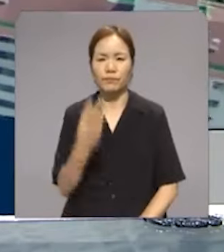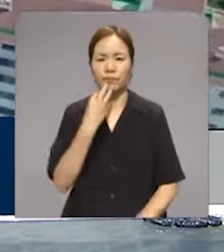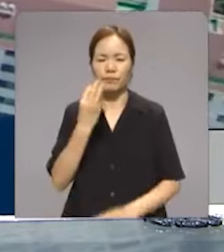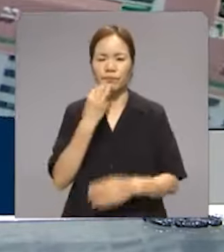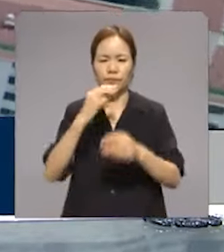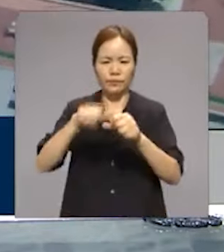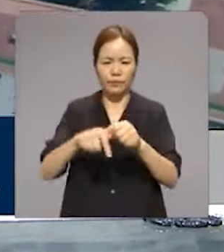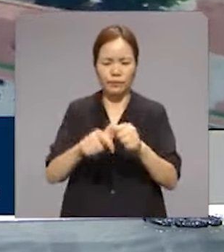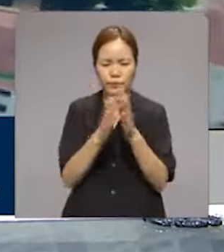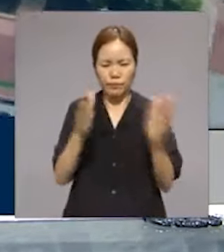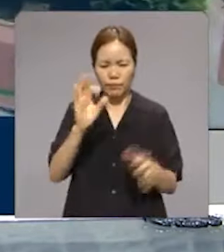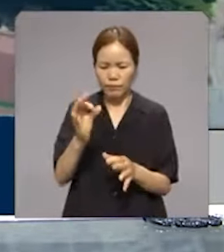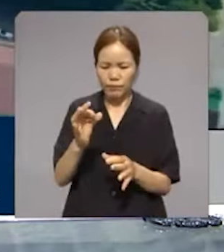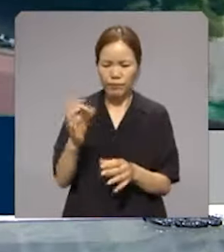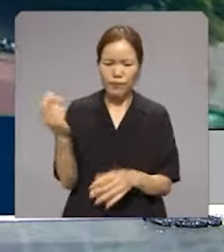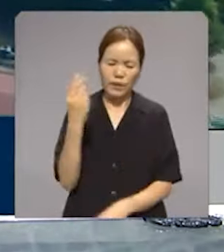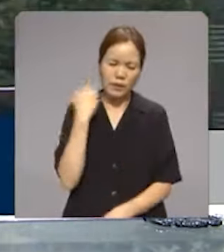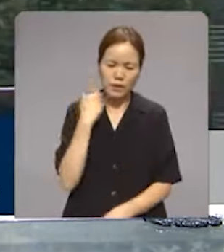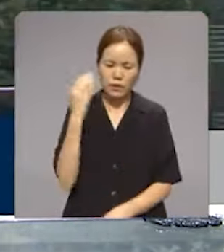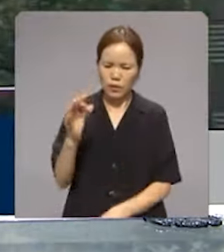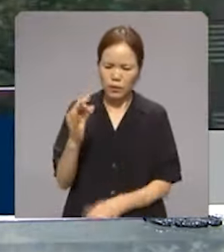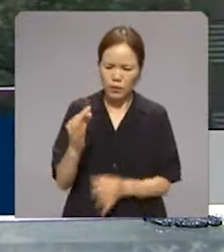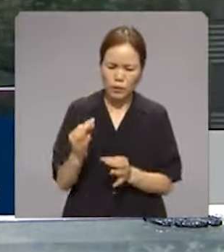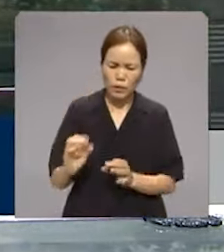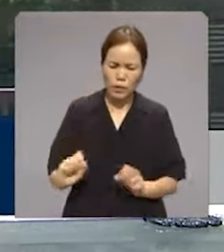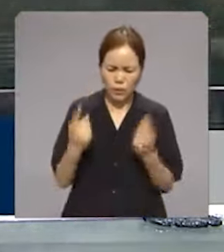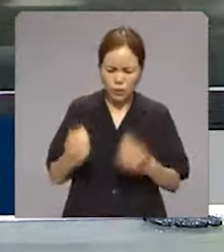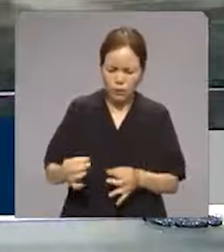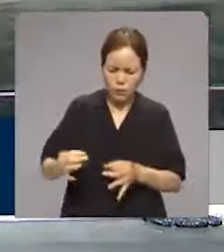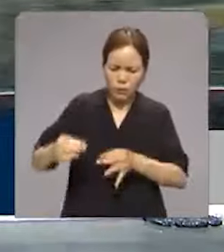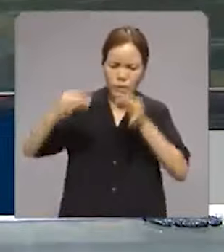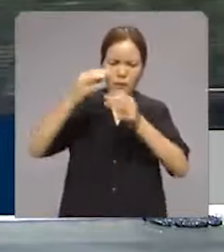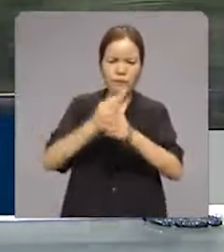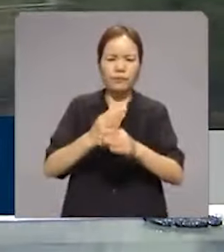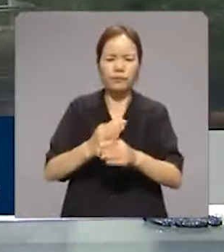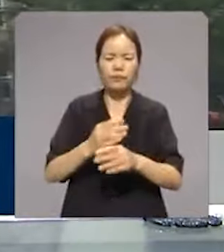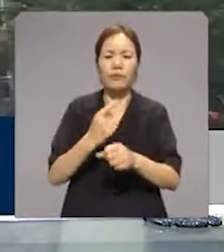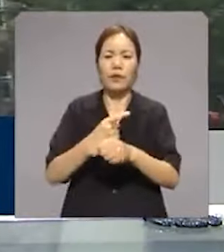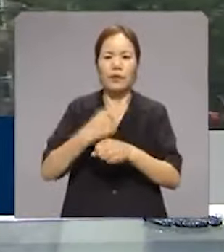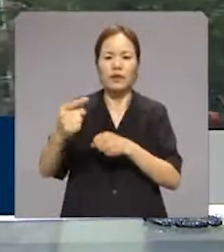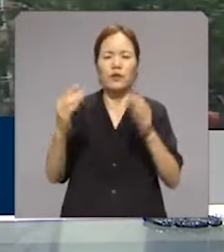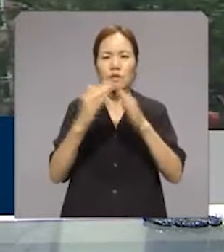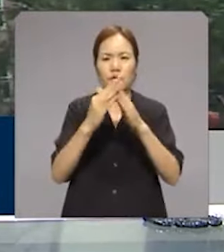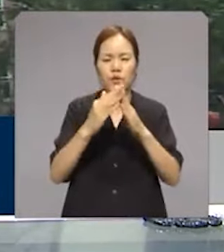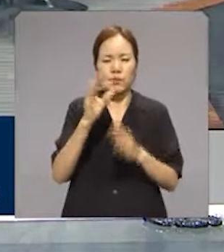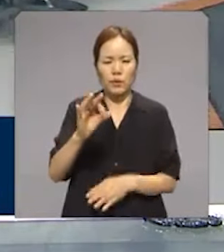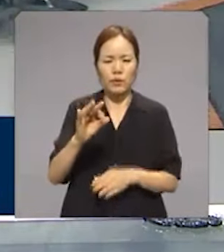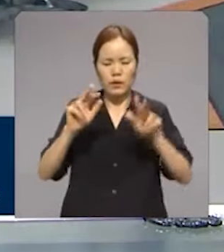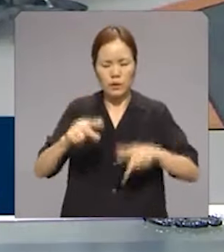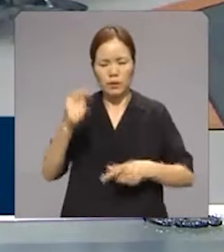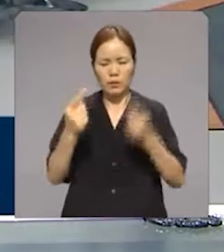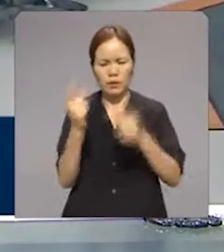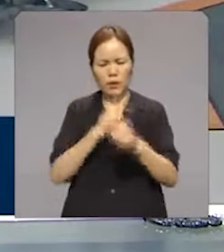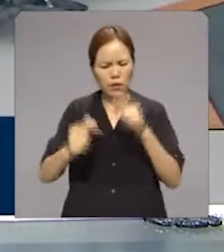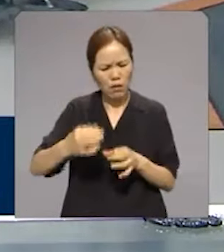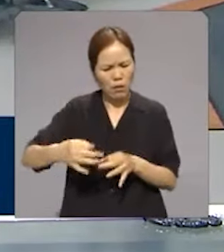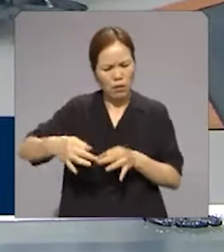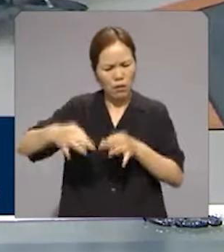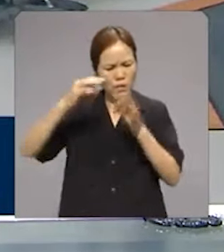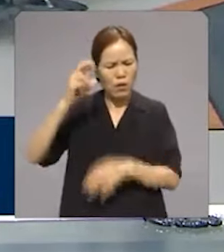수도권 아파트 가격과 더불어 전세 가격도 상승세를 이어가고 있는데요. 1년 뒤 주택 가격이 지금보다 더 오를 것으로